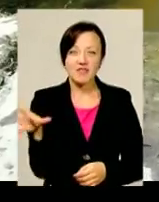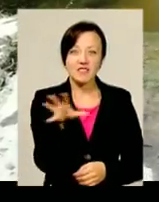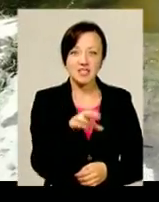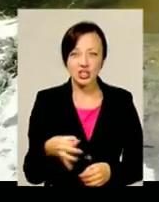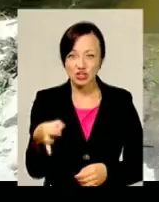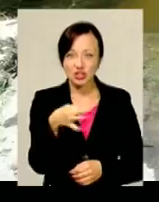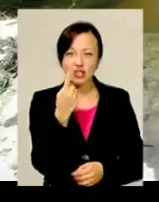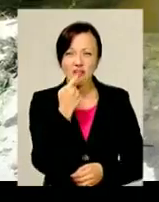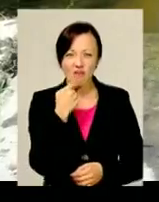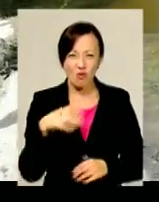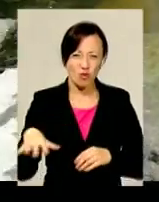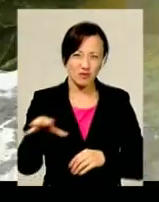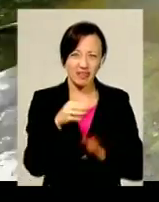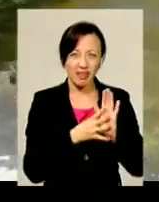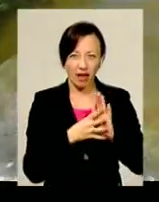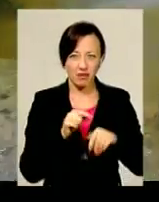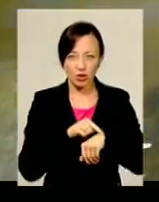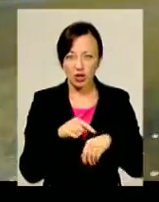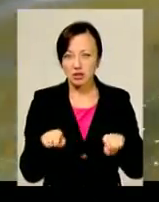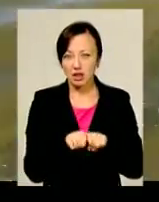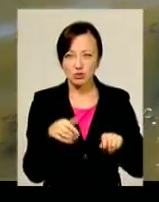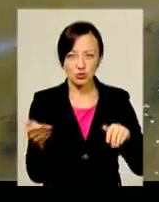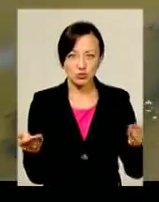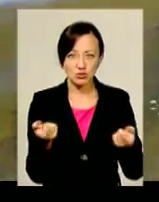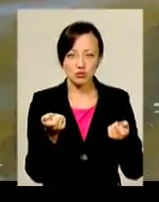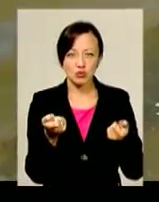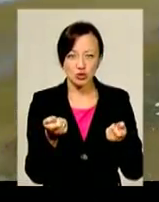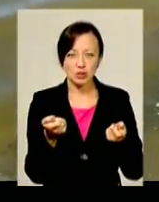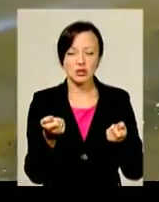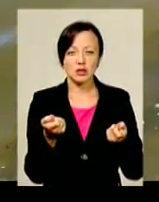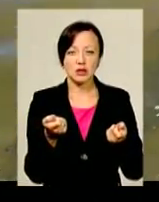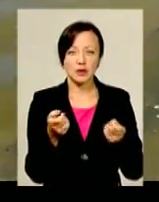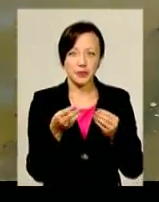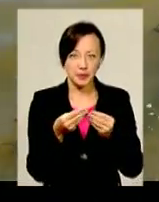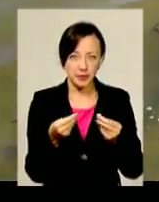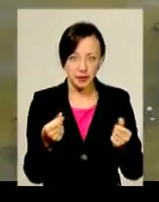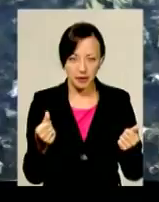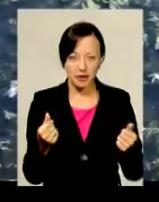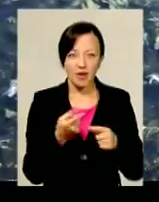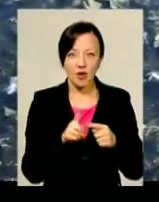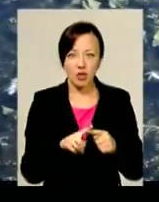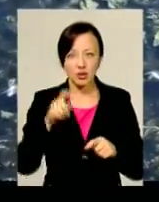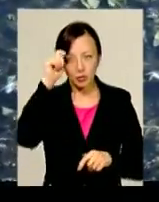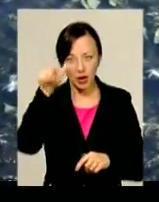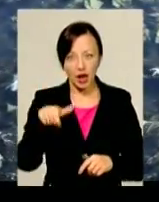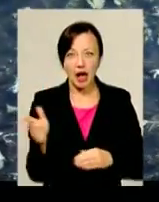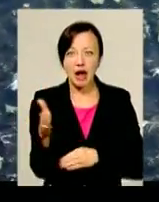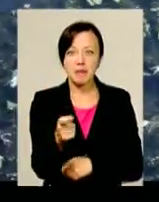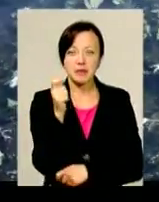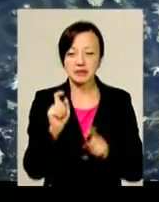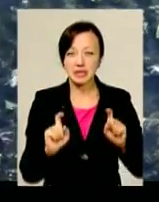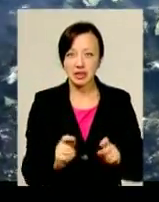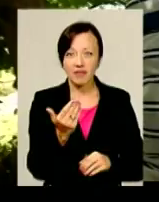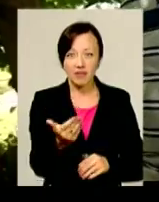часу воно вже все червоне було. Ну вже тако по боках воно вже уходило. Ось рибак сидить, я кажу: «Мужчина, ви